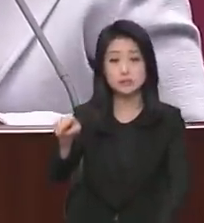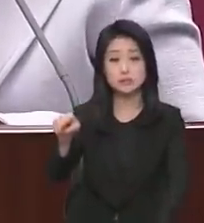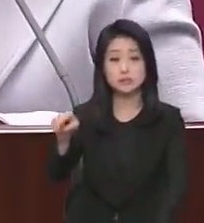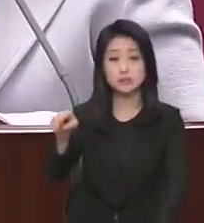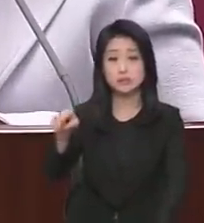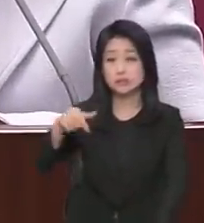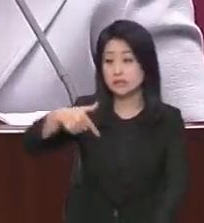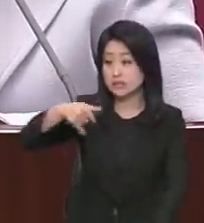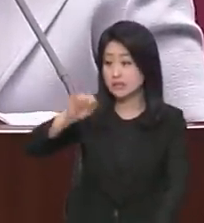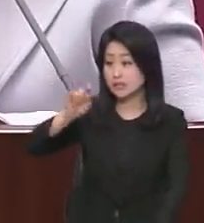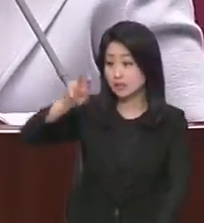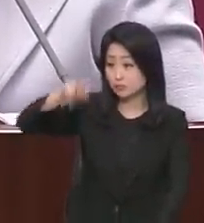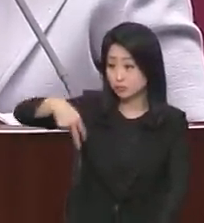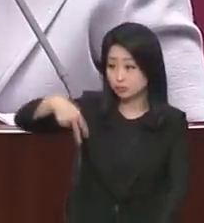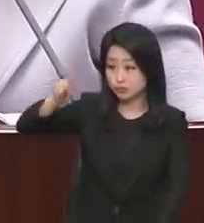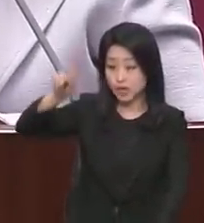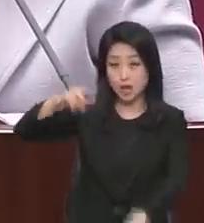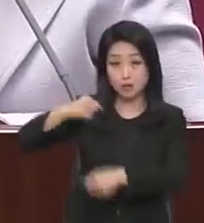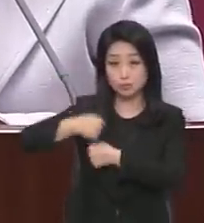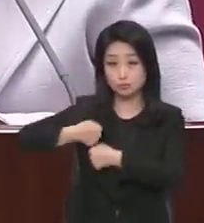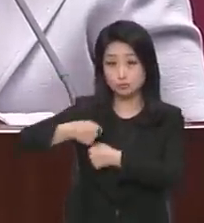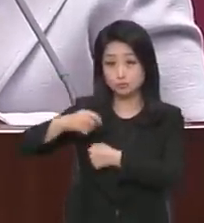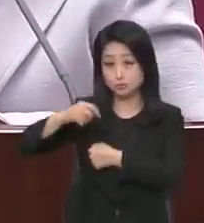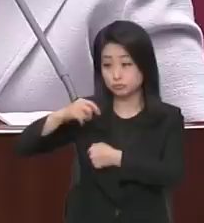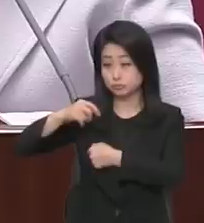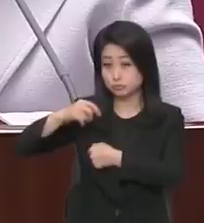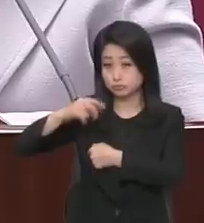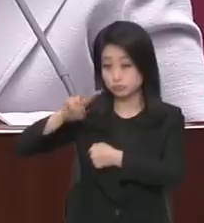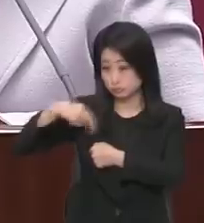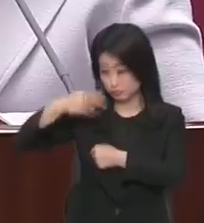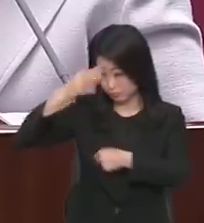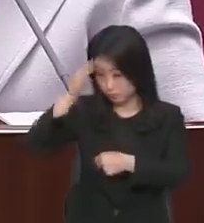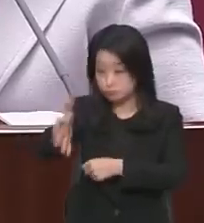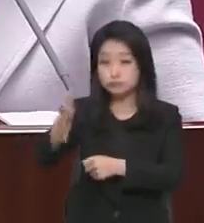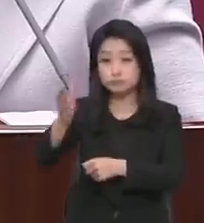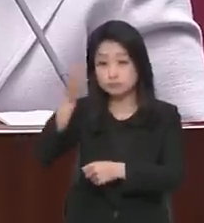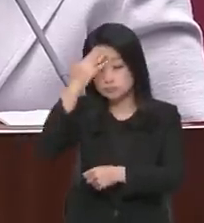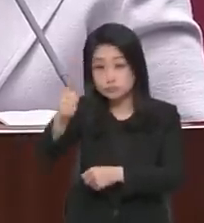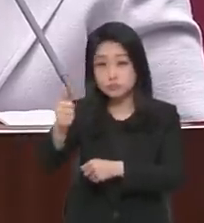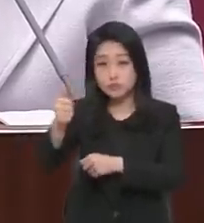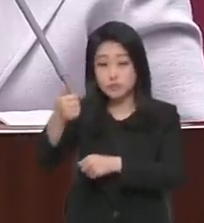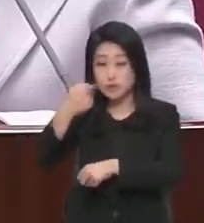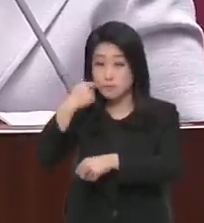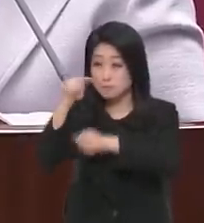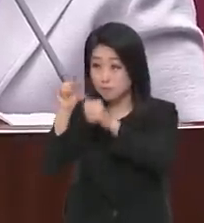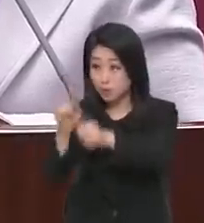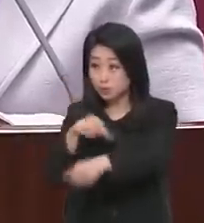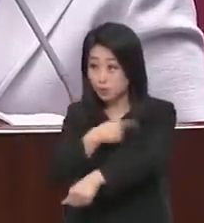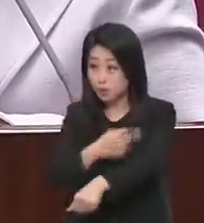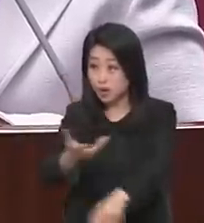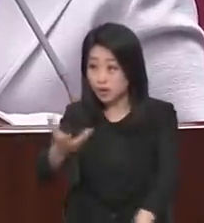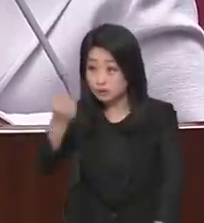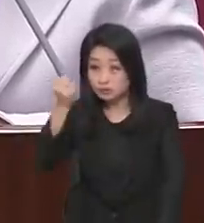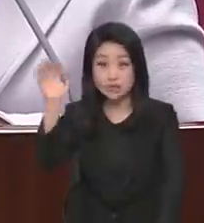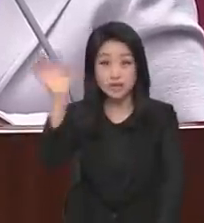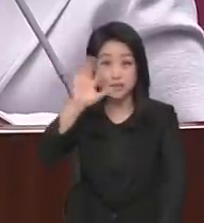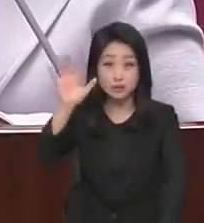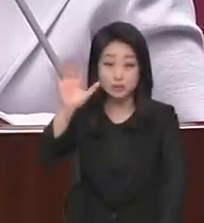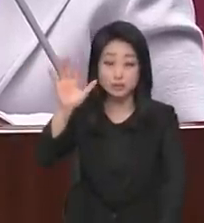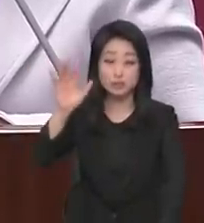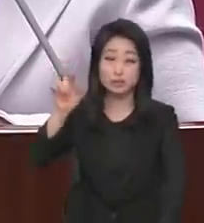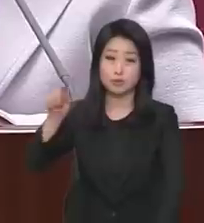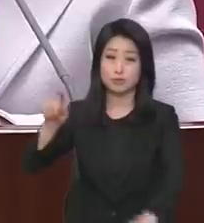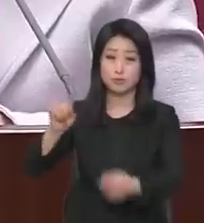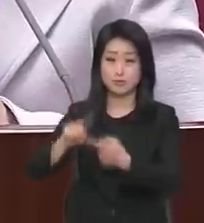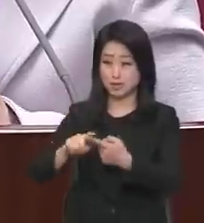그 기무사가 계엄령을 내릴 권한이 있습니까? 그러니까 그것은 전혀 다른 문제이기 때문에 그것과 결부시키는